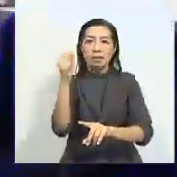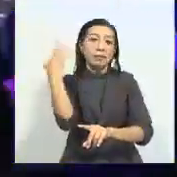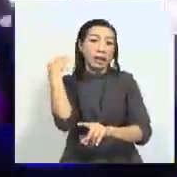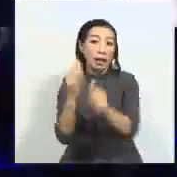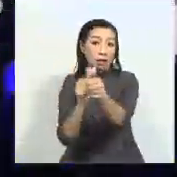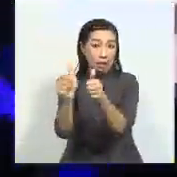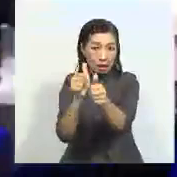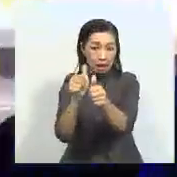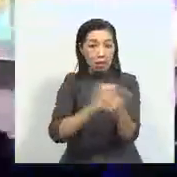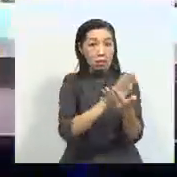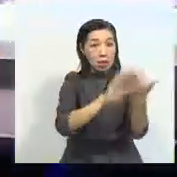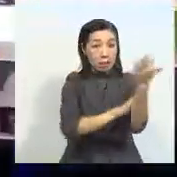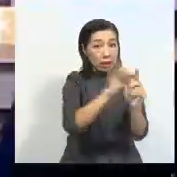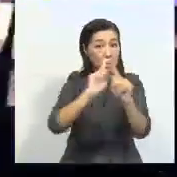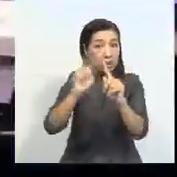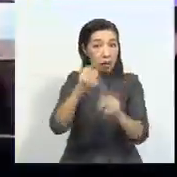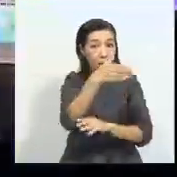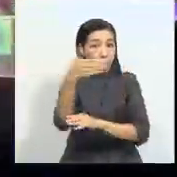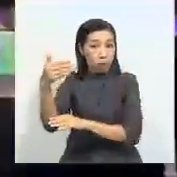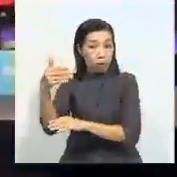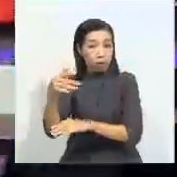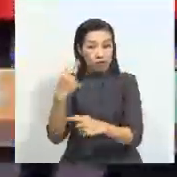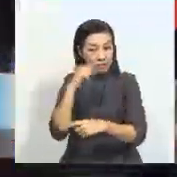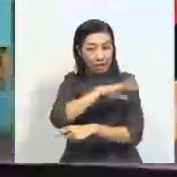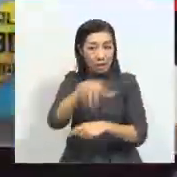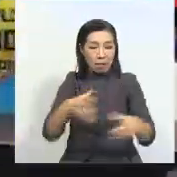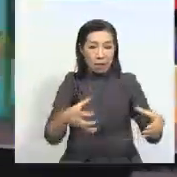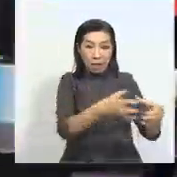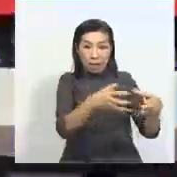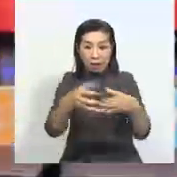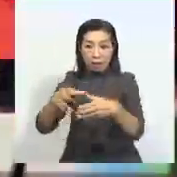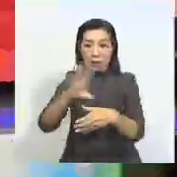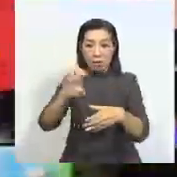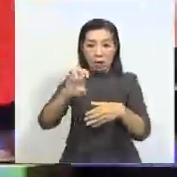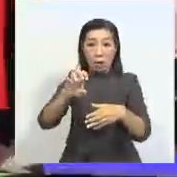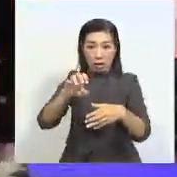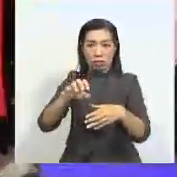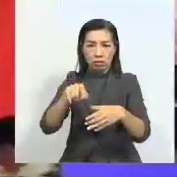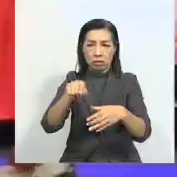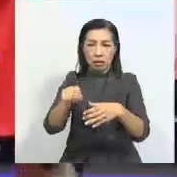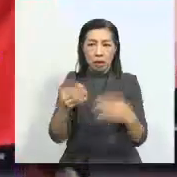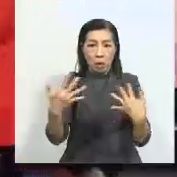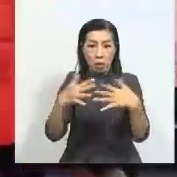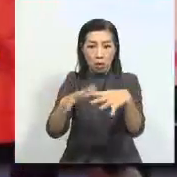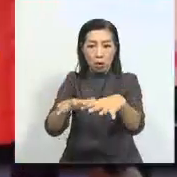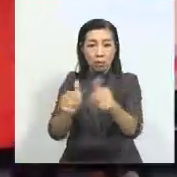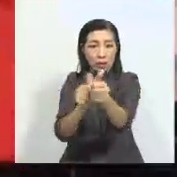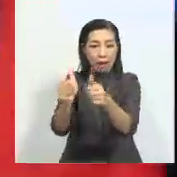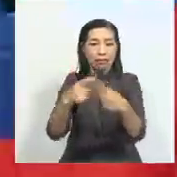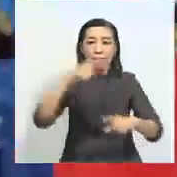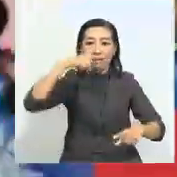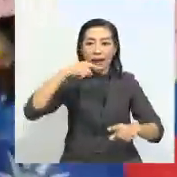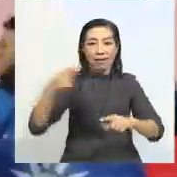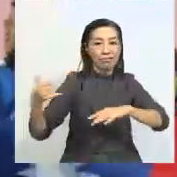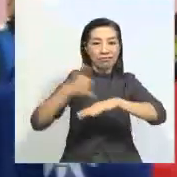าผู้เข้าร่วมการแข่งขันเนี่ยนะคะ400ทีมนะคะ400ทีมแล้วเราก็สามารถยืนเป็นหนึ่งได้นี่นะ